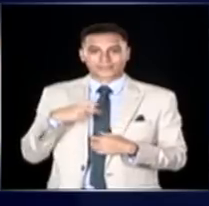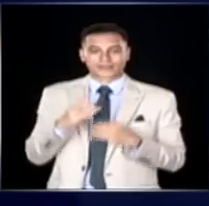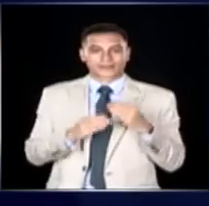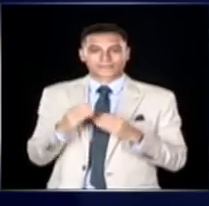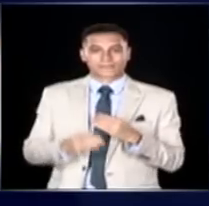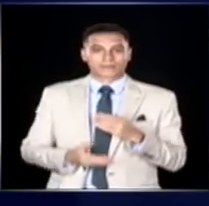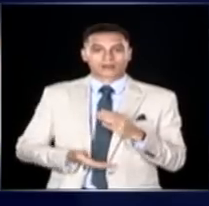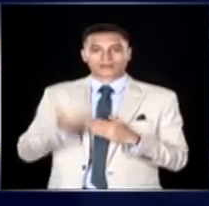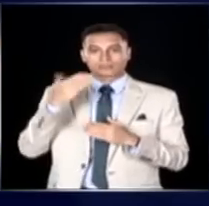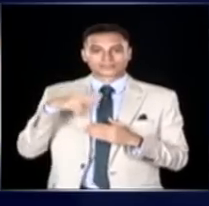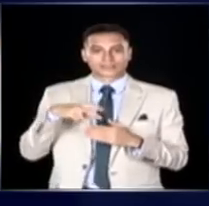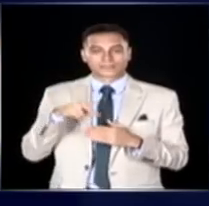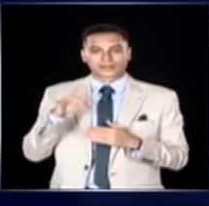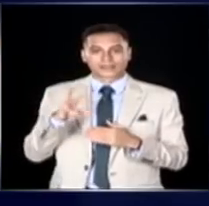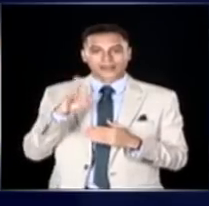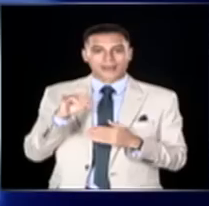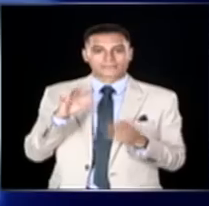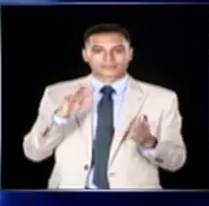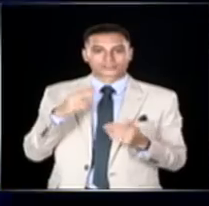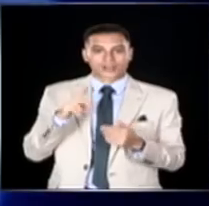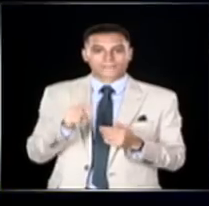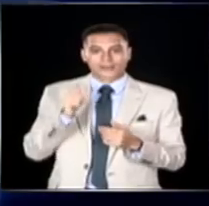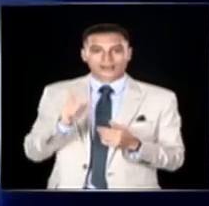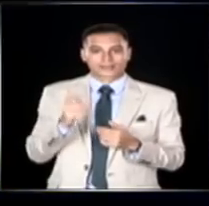نقطة ريهام شعبان.